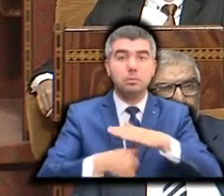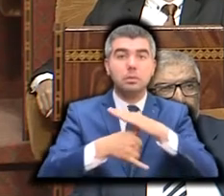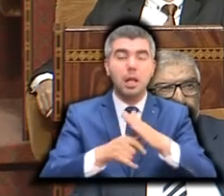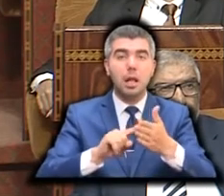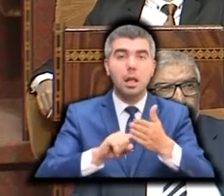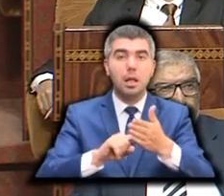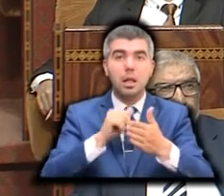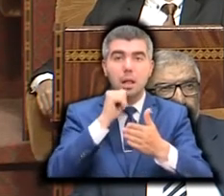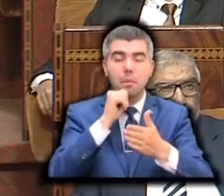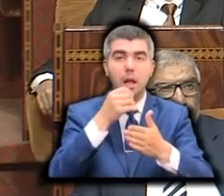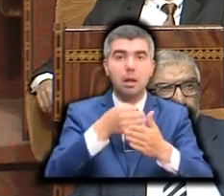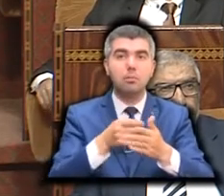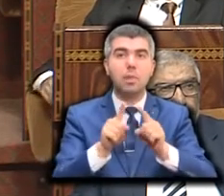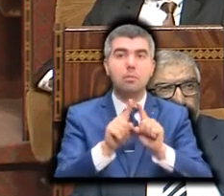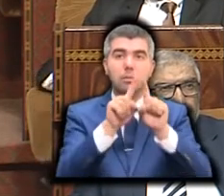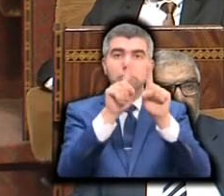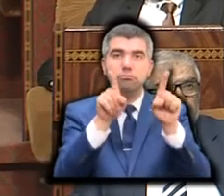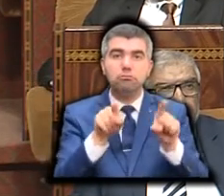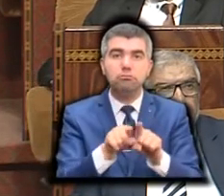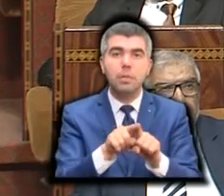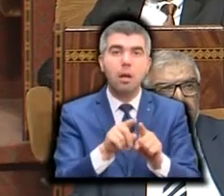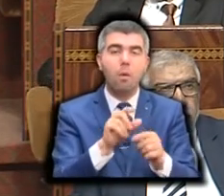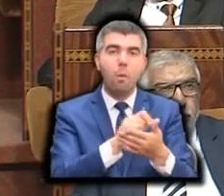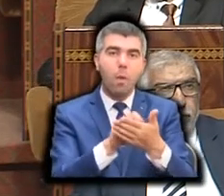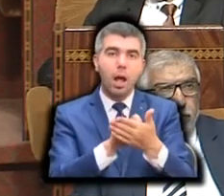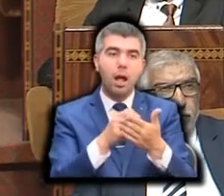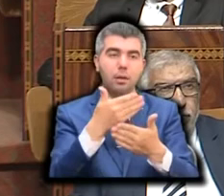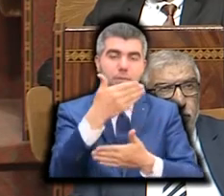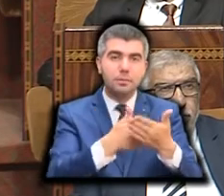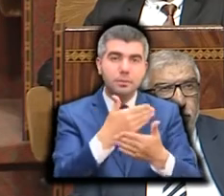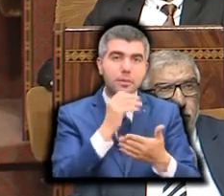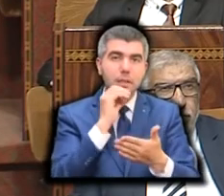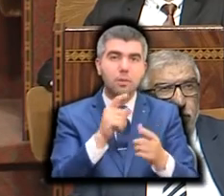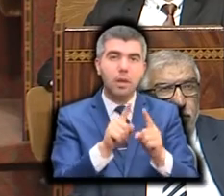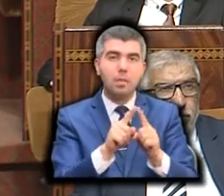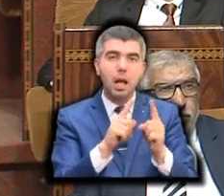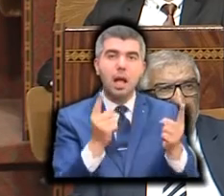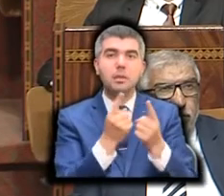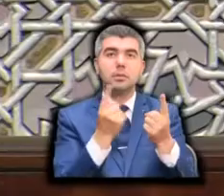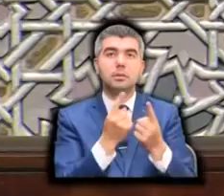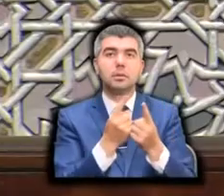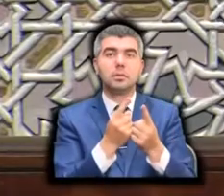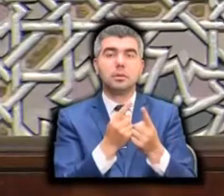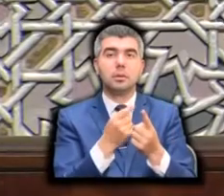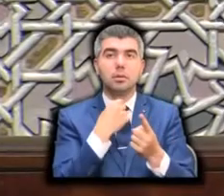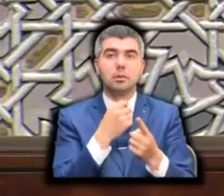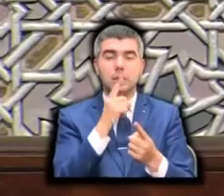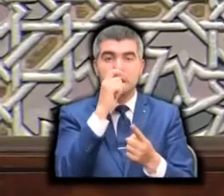يضع تعريفة خاصة بالعالم القروي، لأن التعريفة الحالية السيدة الوزيرة سببت في كثير من الاحتجاجات.